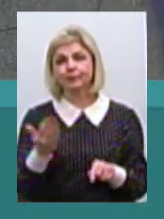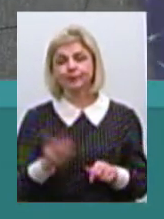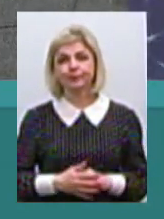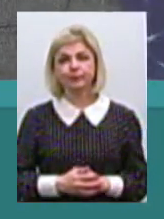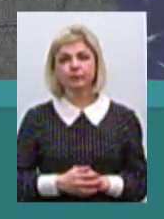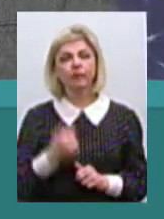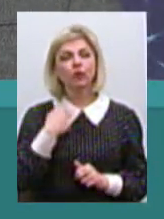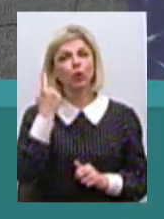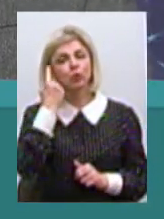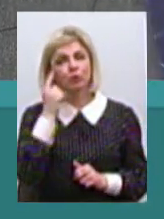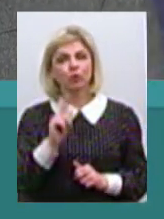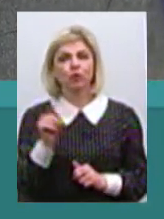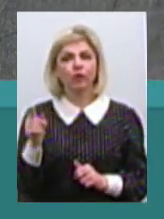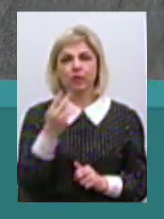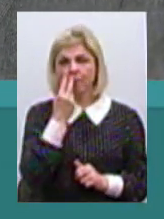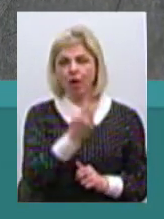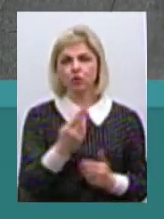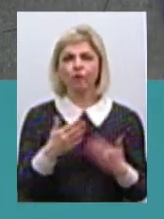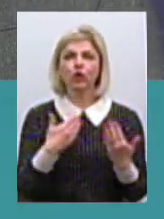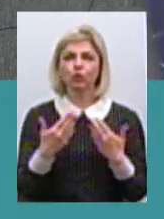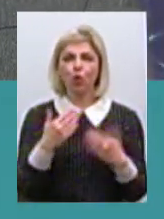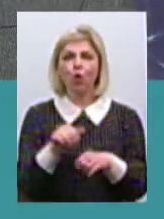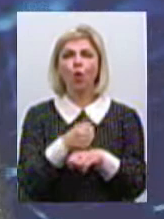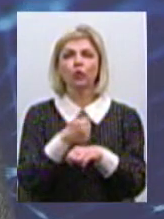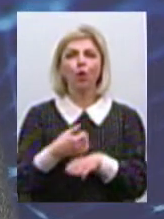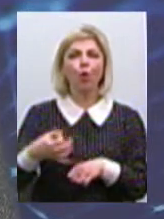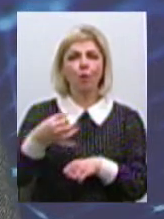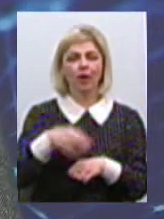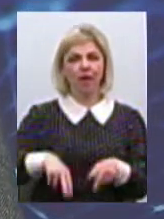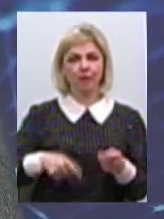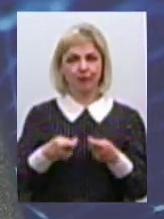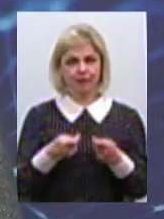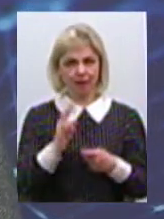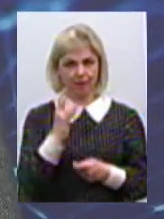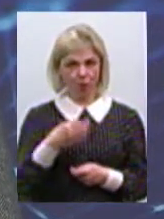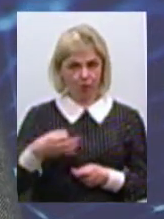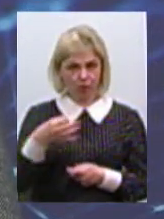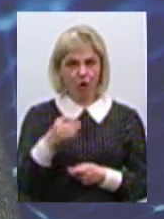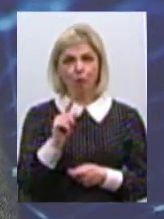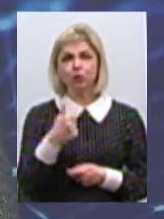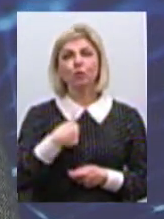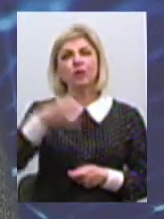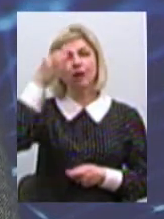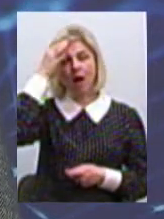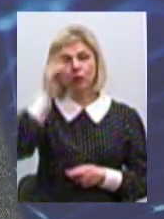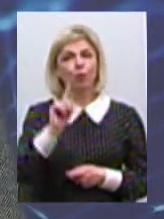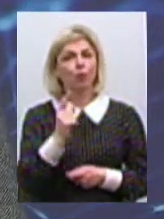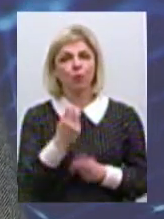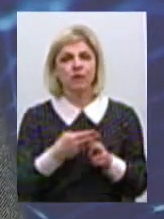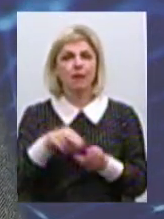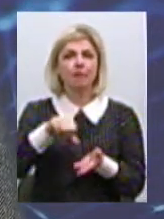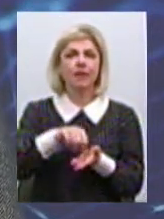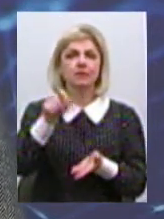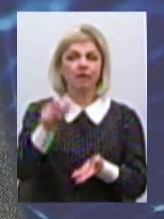по-перше, вони бачать відношення голови обласної адміністрації Миколаївщини. Чому я про нього згадую? Тому що це є